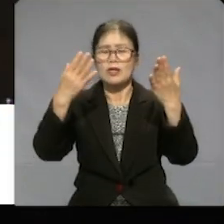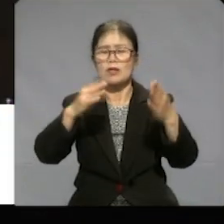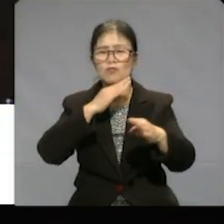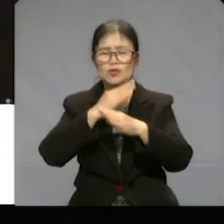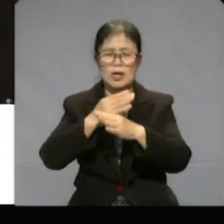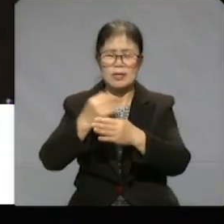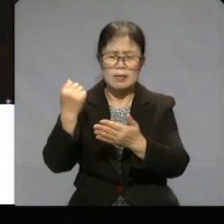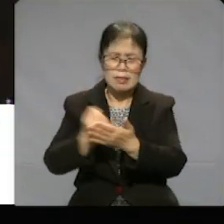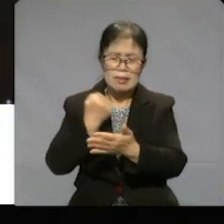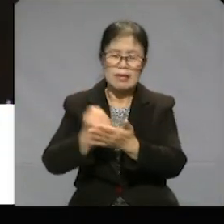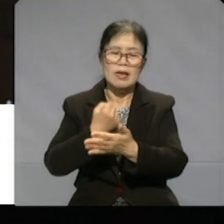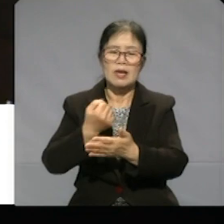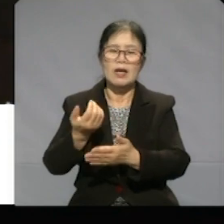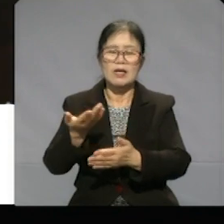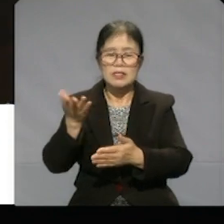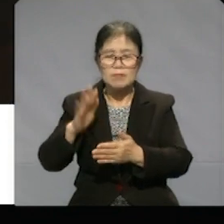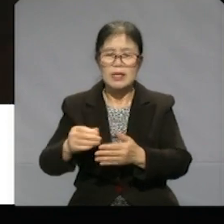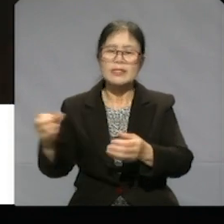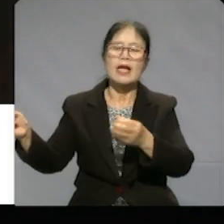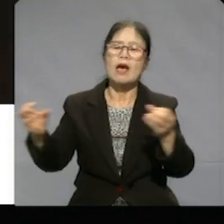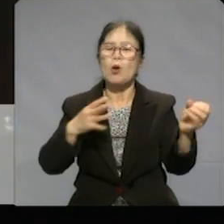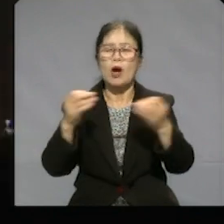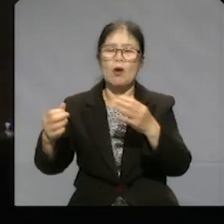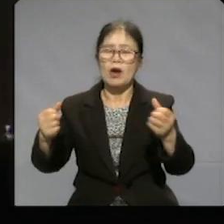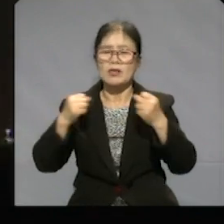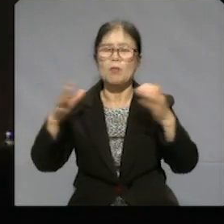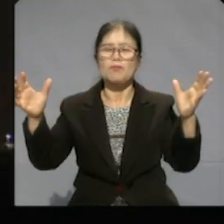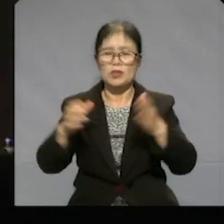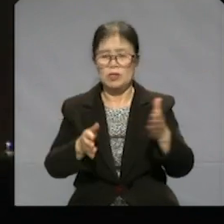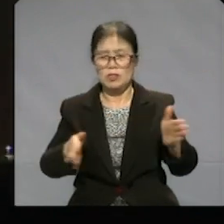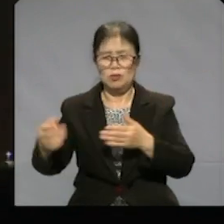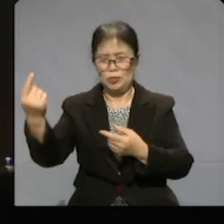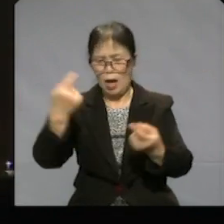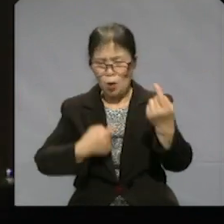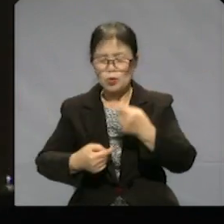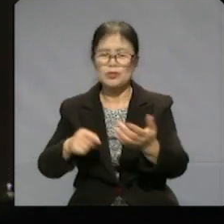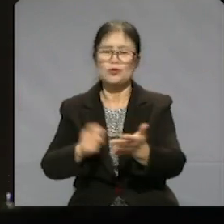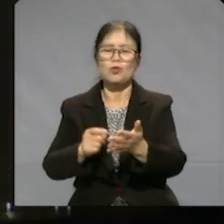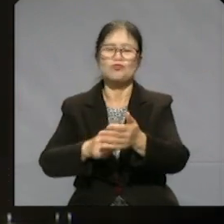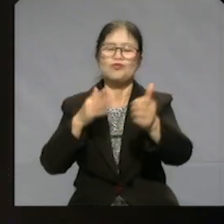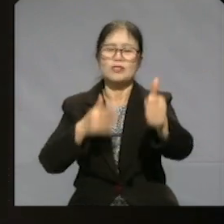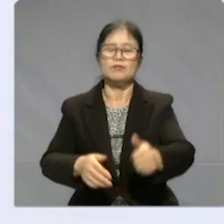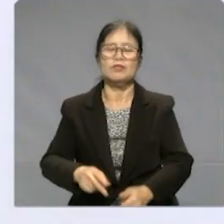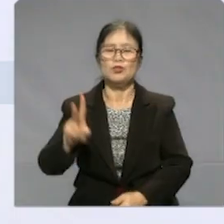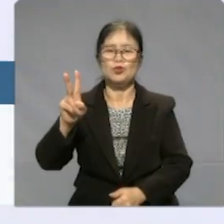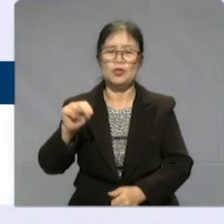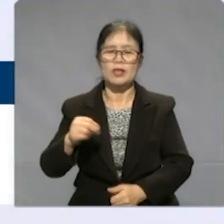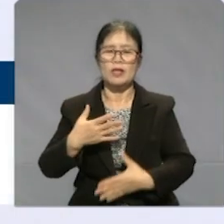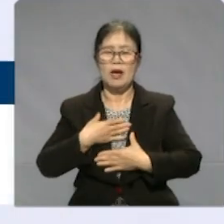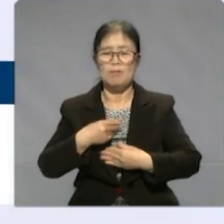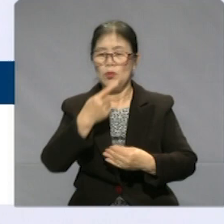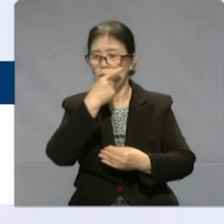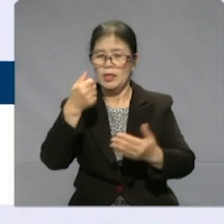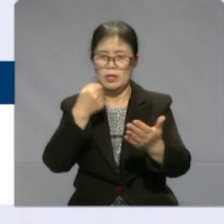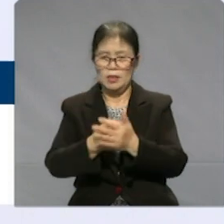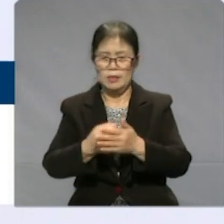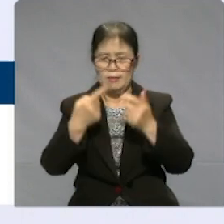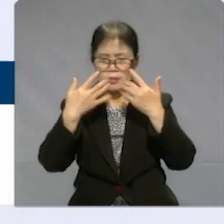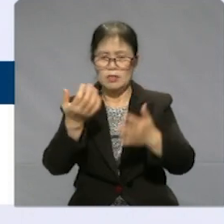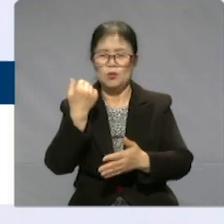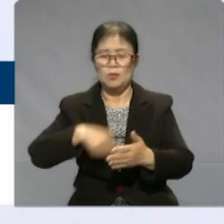비판하면서도 대화와 협력의 길로 나올 것을 촉구했습니다. 유엔 안보리 결의를 명백히